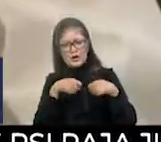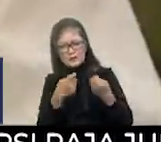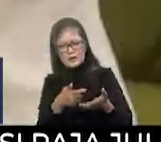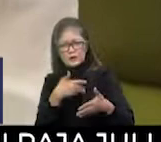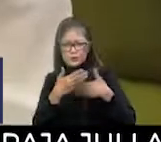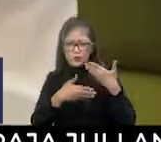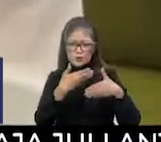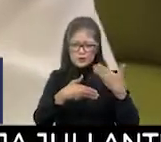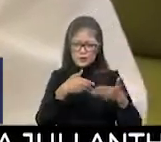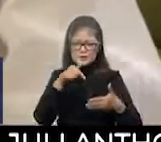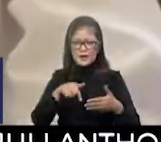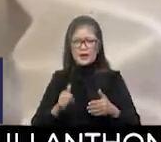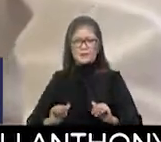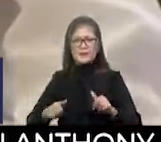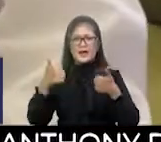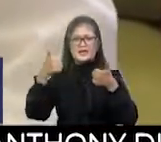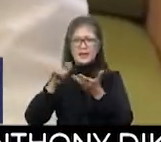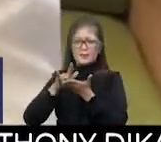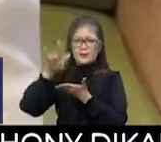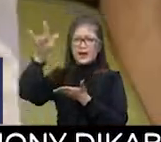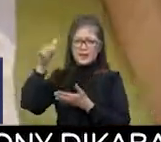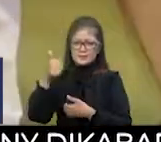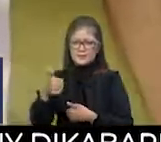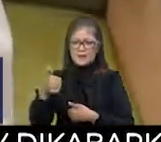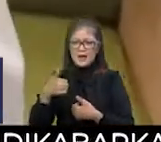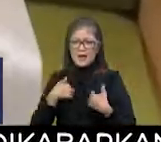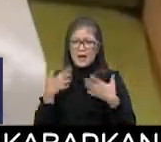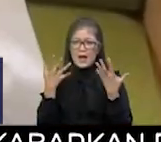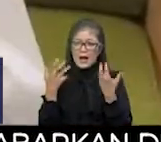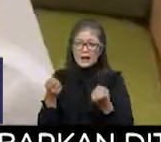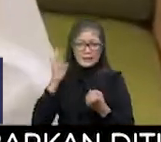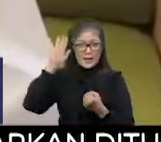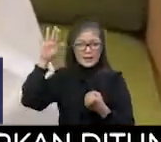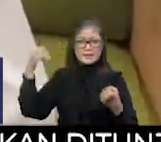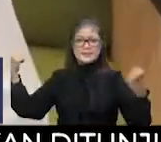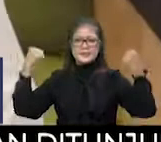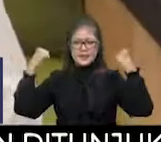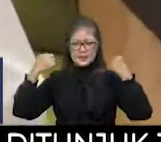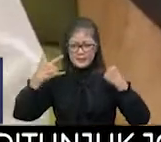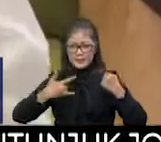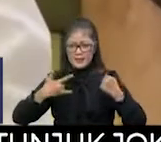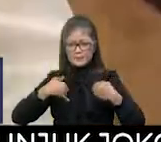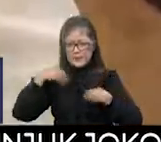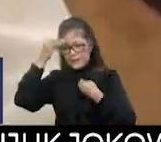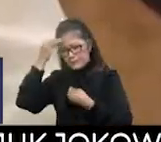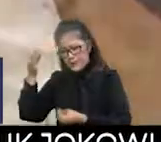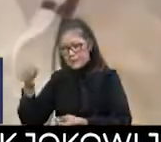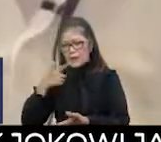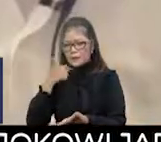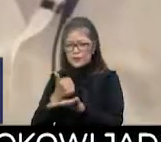Sang istri berharap dirinya dan Kang Eme bisa tetap sehat agar dapat menyelesaikan rangkaian ibadah hingga puncak haji